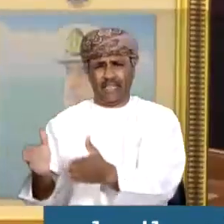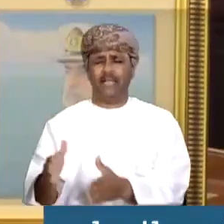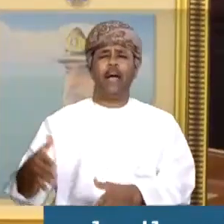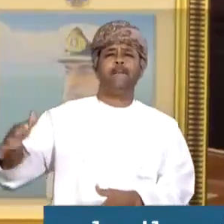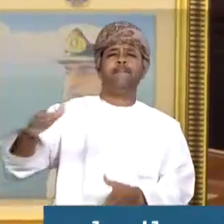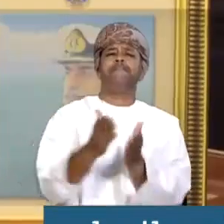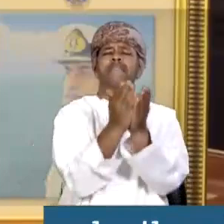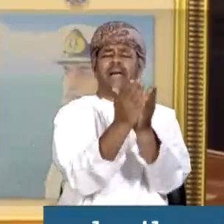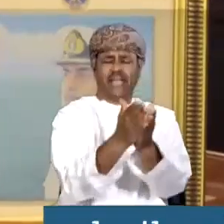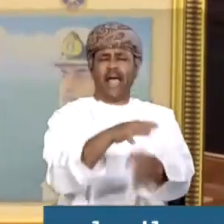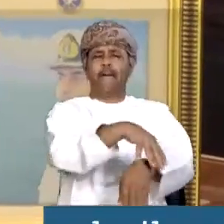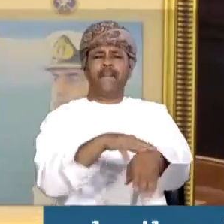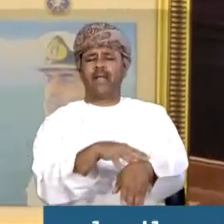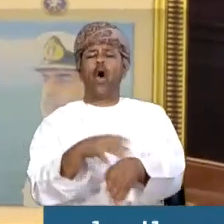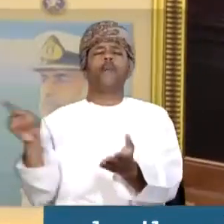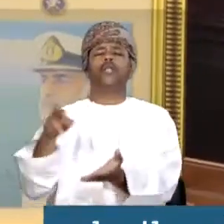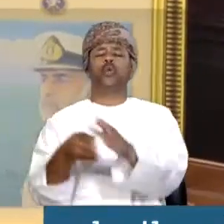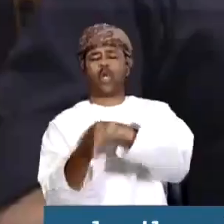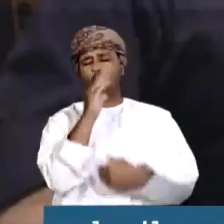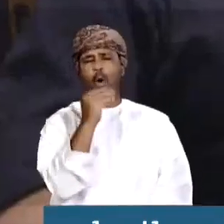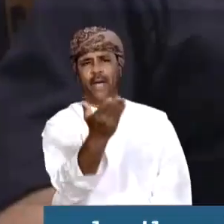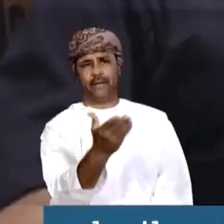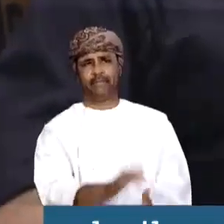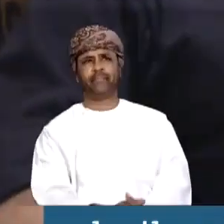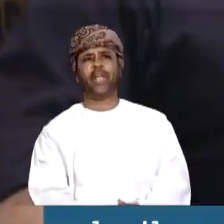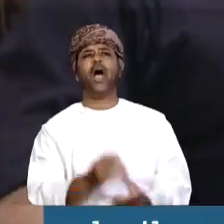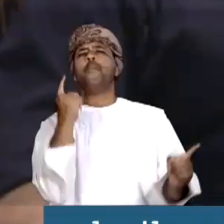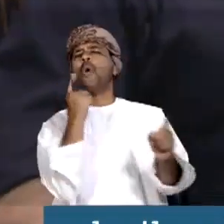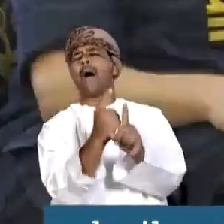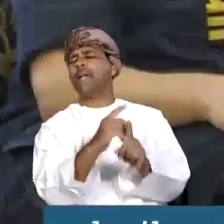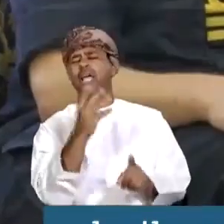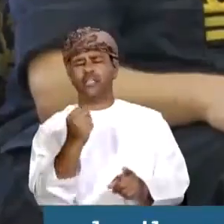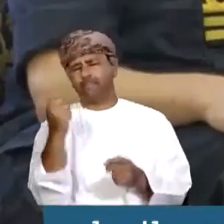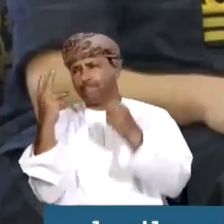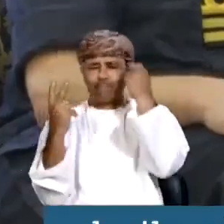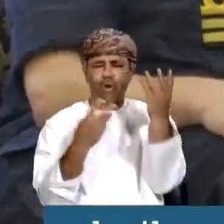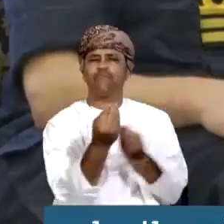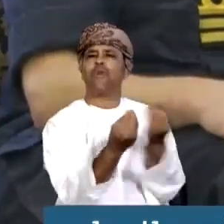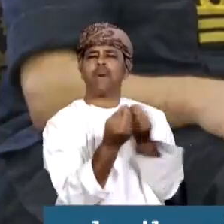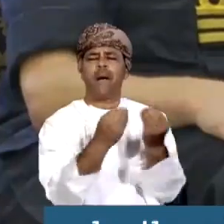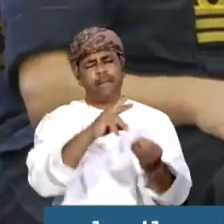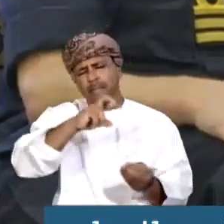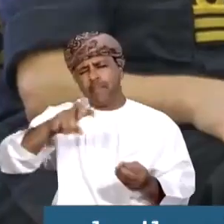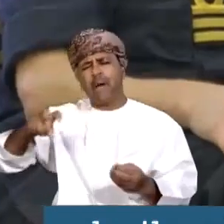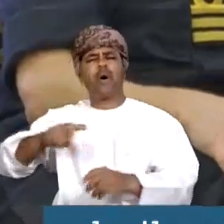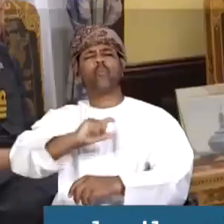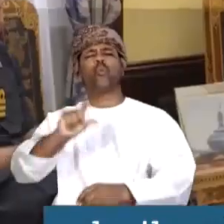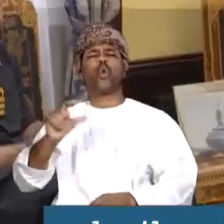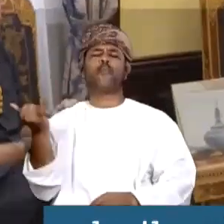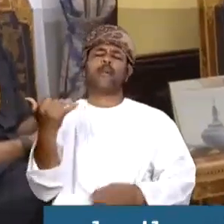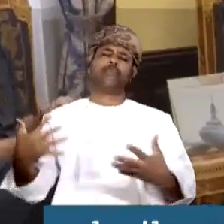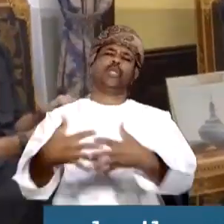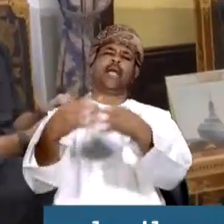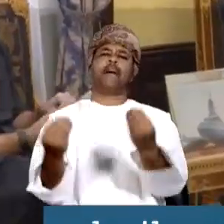والوفد المرافق له الذي يزور السلطنة حالياً. تم خلال المقابلة تبادل وجهات النظر وبحث عدد من الأمور ذات